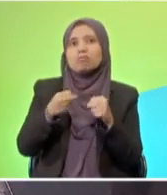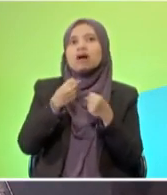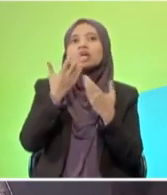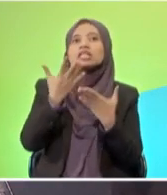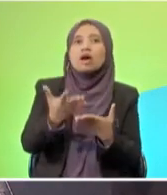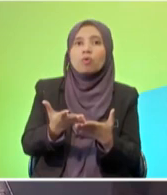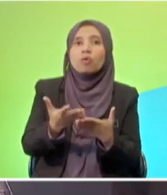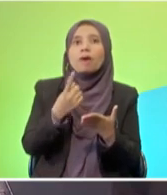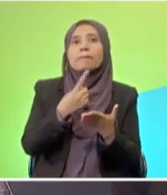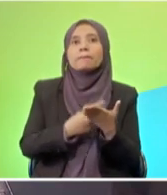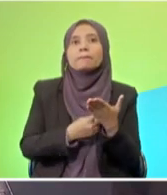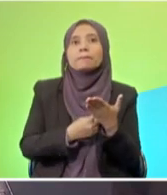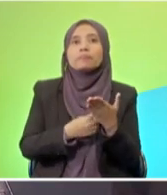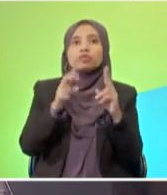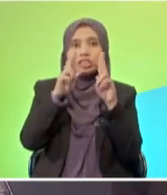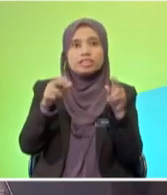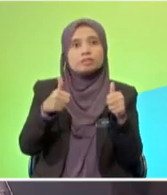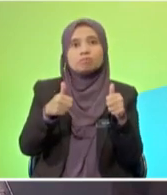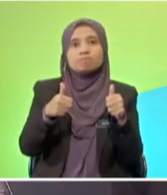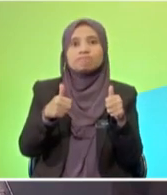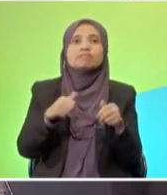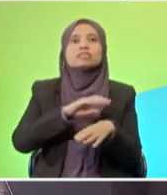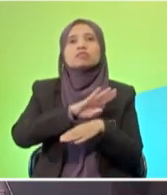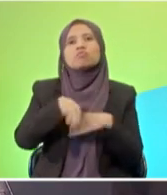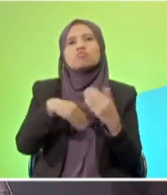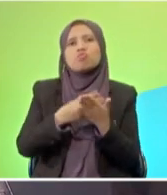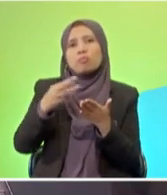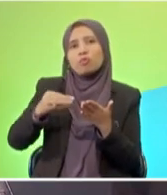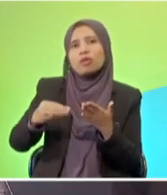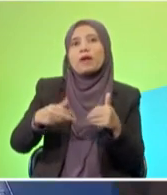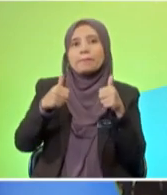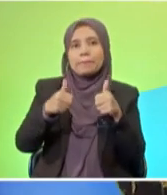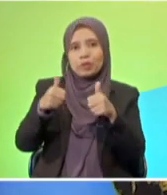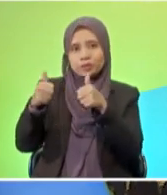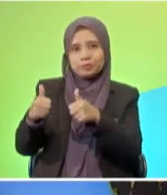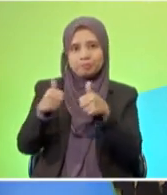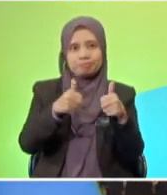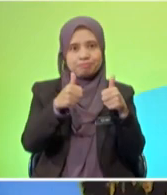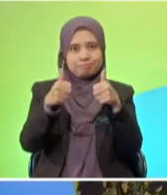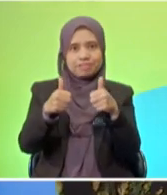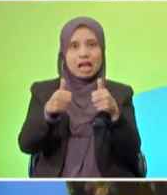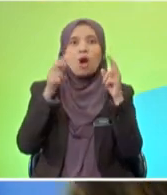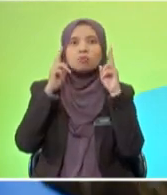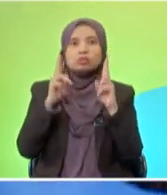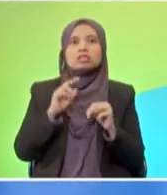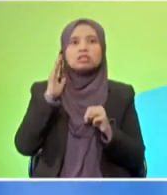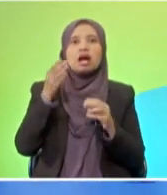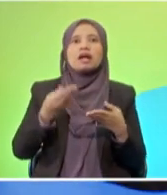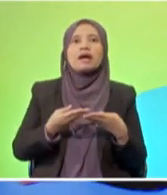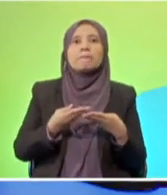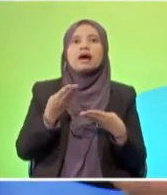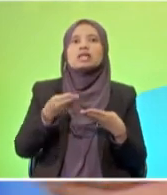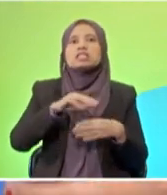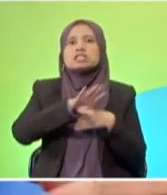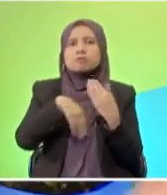kepada hari ini Alhamdulillah semua murid-murid memang mantap memang hebat Ustazah akan bagi pada